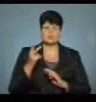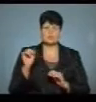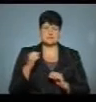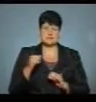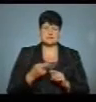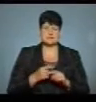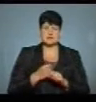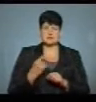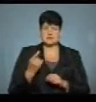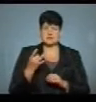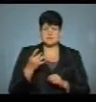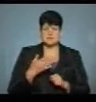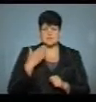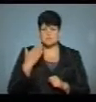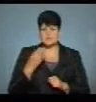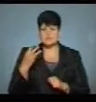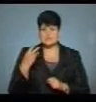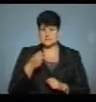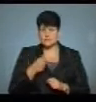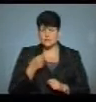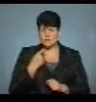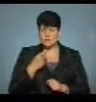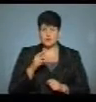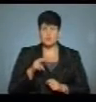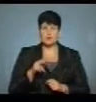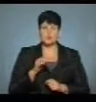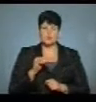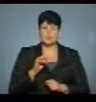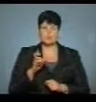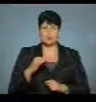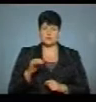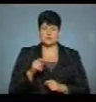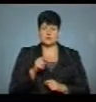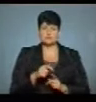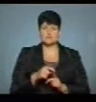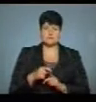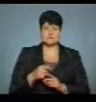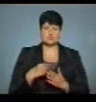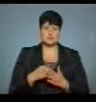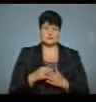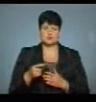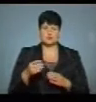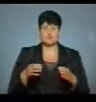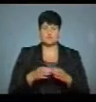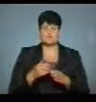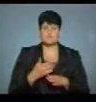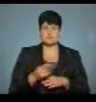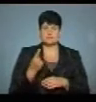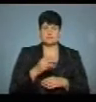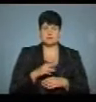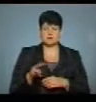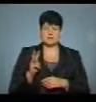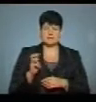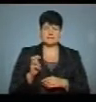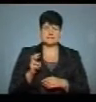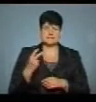Це роблять вперше за останні 30 років, каже Юрій Бойко. За його словами, з бюджету Тернопільської громади для цього виділили 1 мільйон